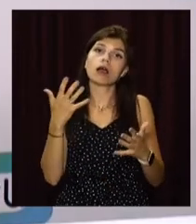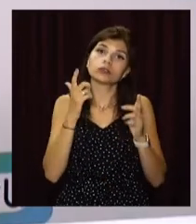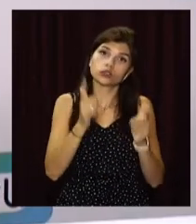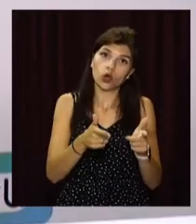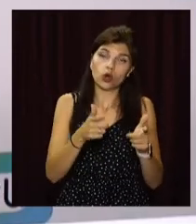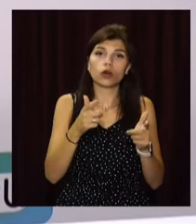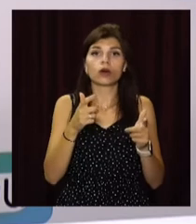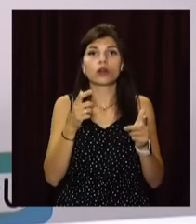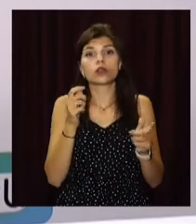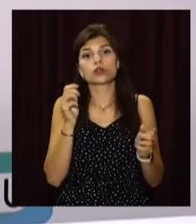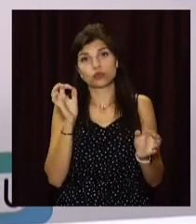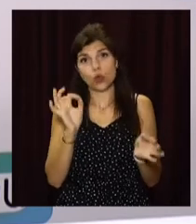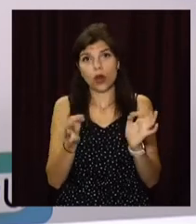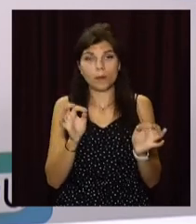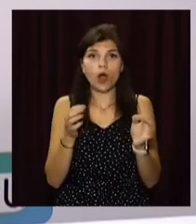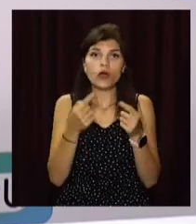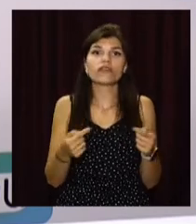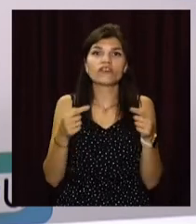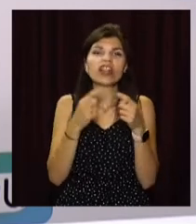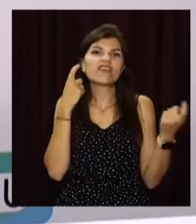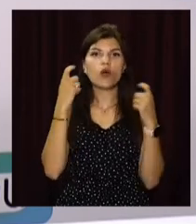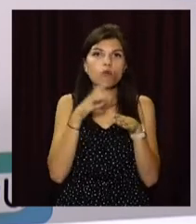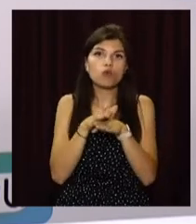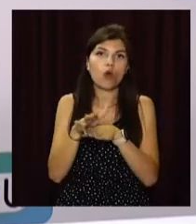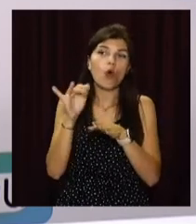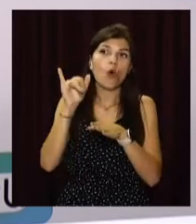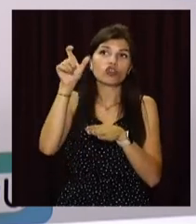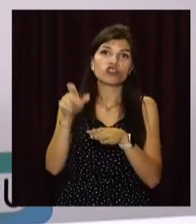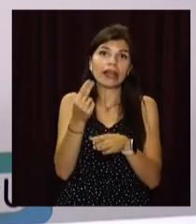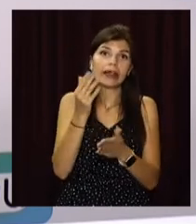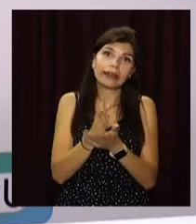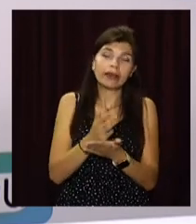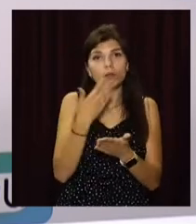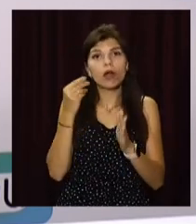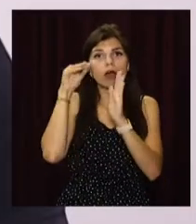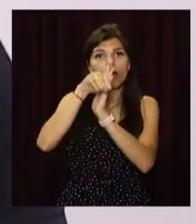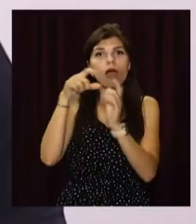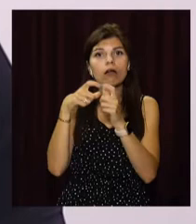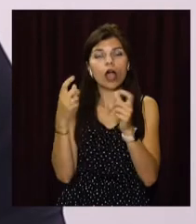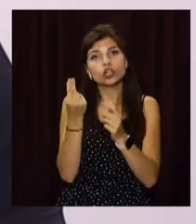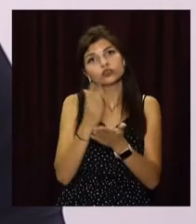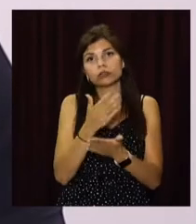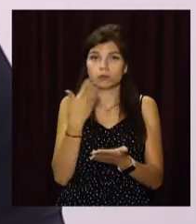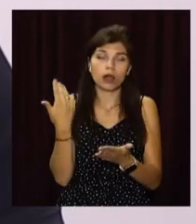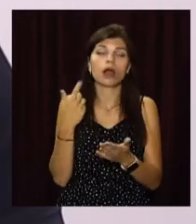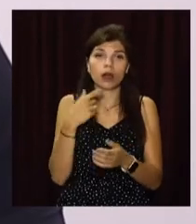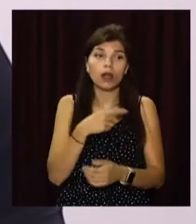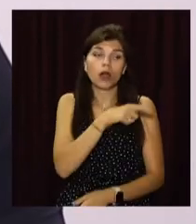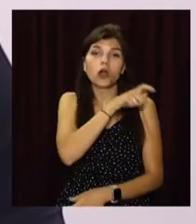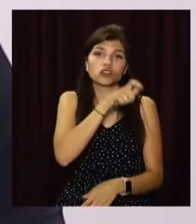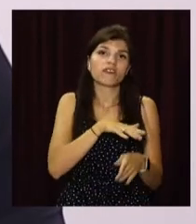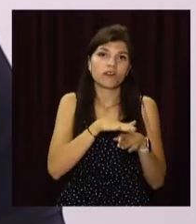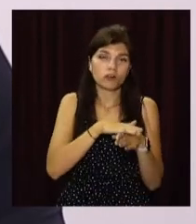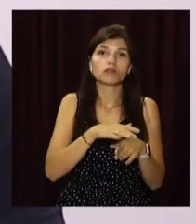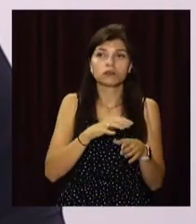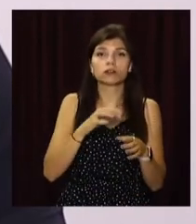надає нормальну, достовірну, повну інформацію, чи є рахунок і скільки на ньому коштів. Після цього виконавець виносить постанову